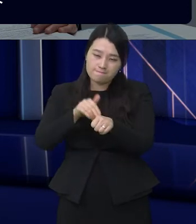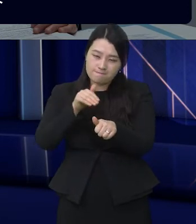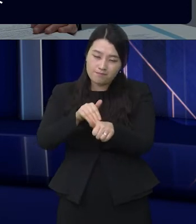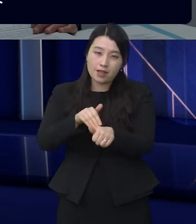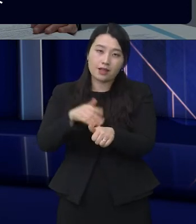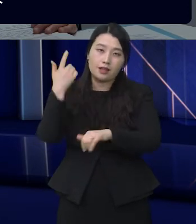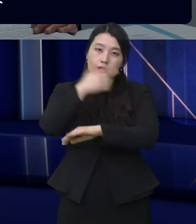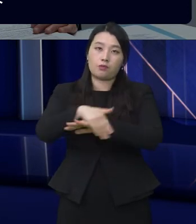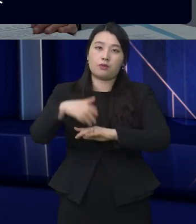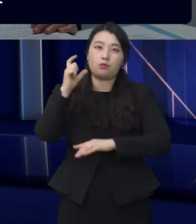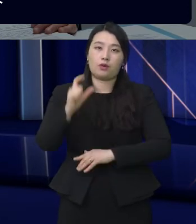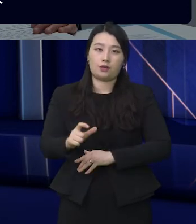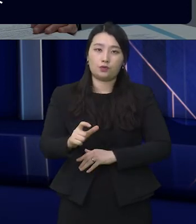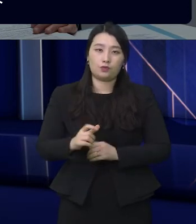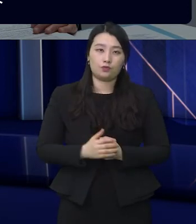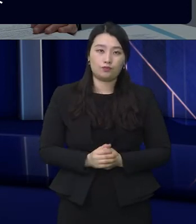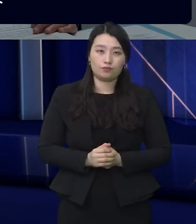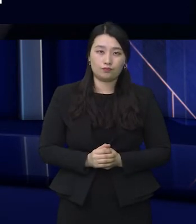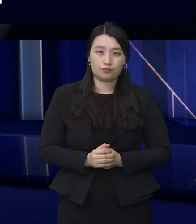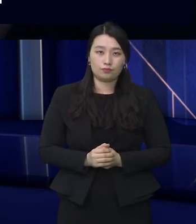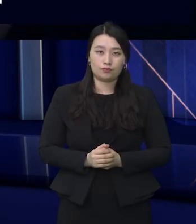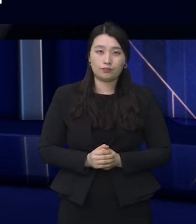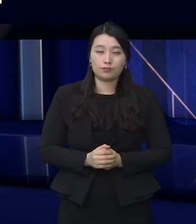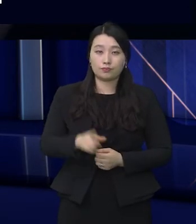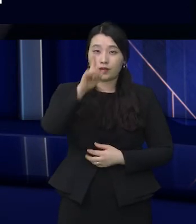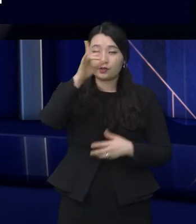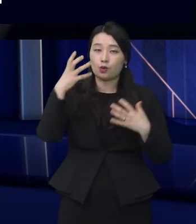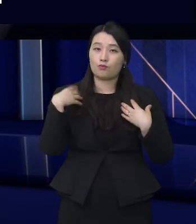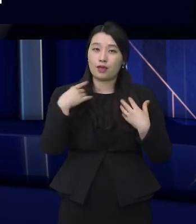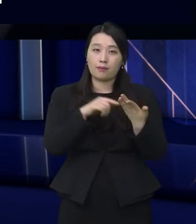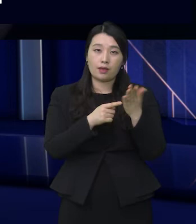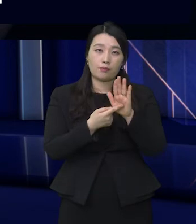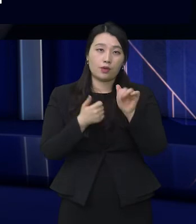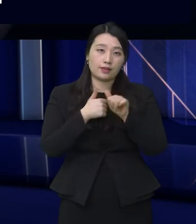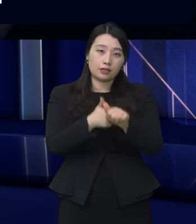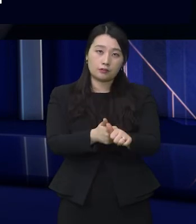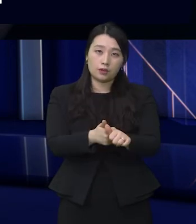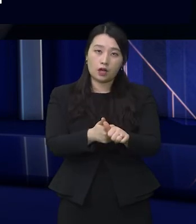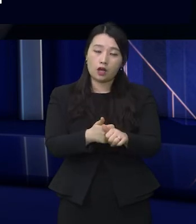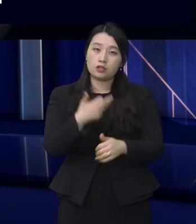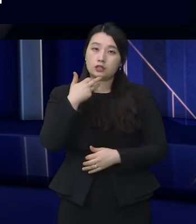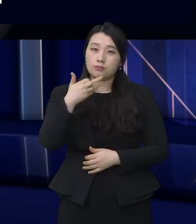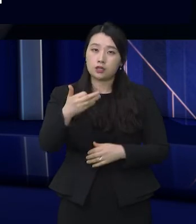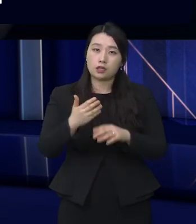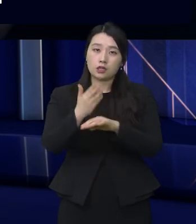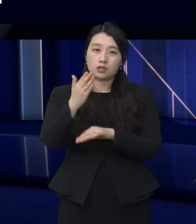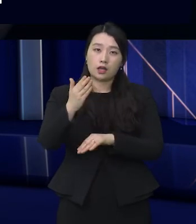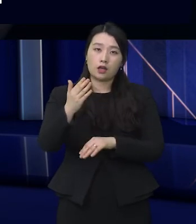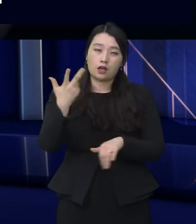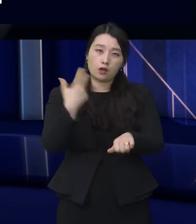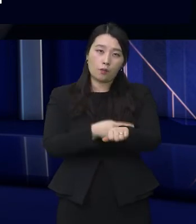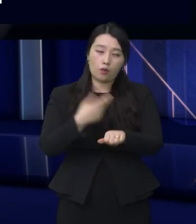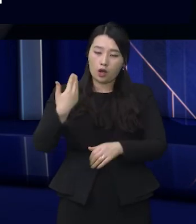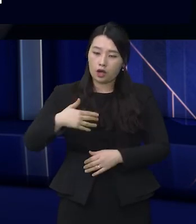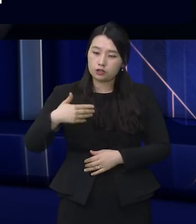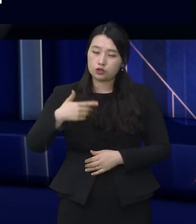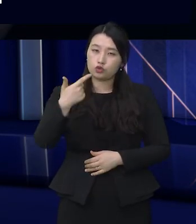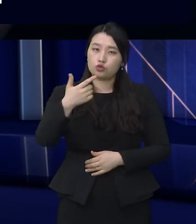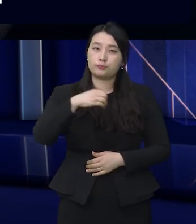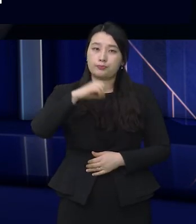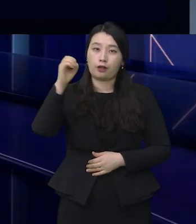것이라고 강조했습니다 방역당국 의 발표에 따르면 은 국내 18세 삼미 작정 자는 6% 에